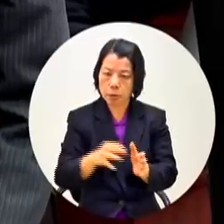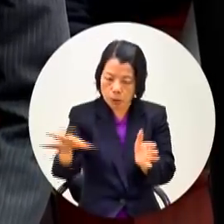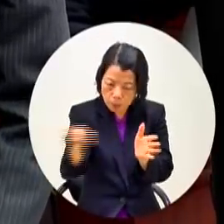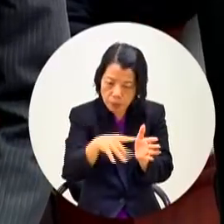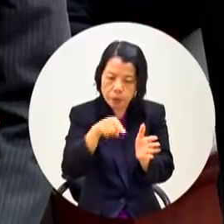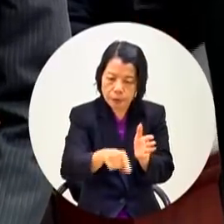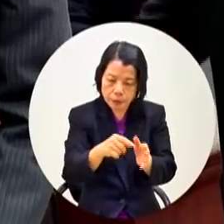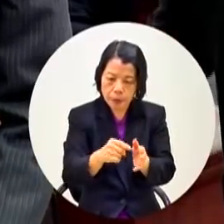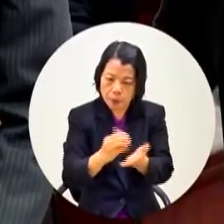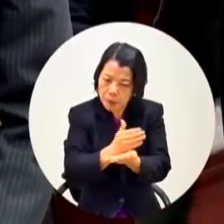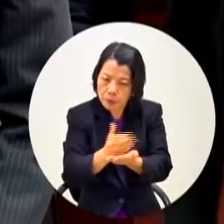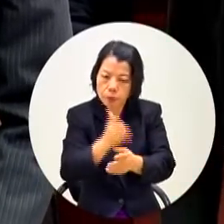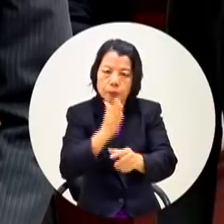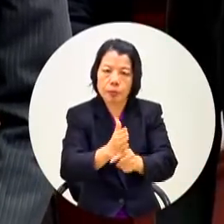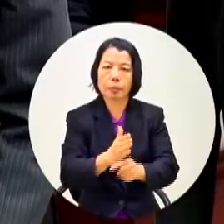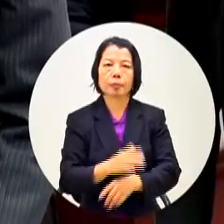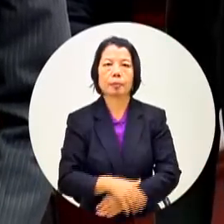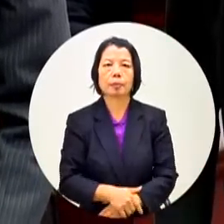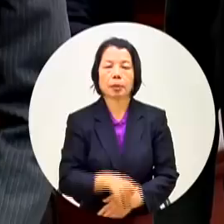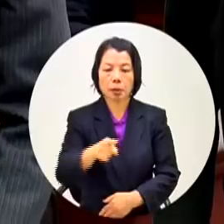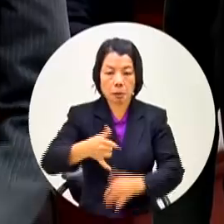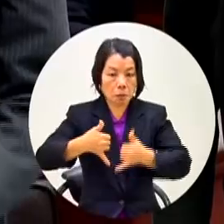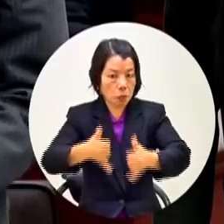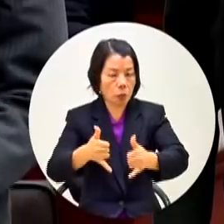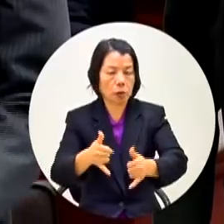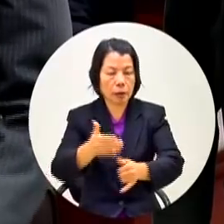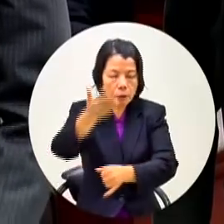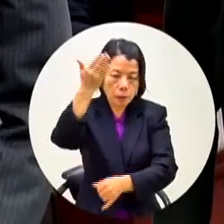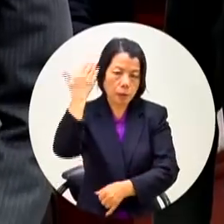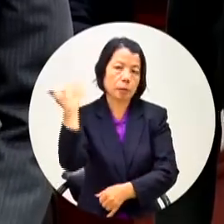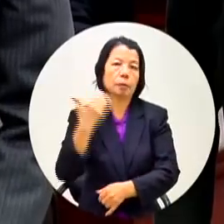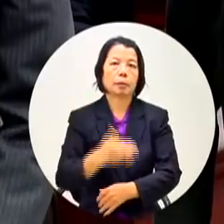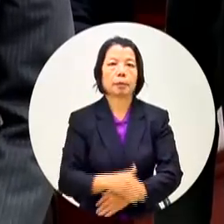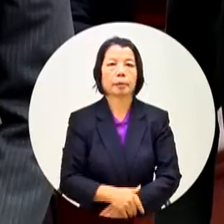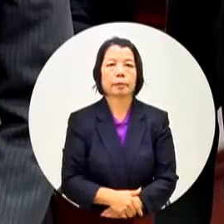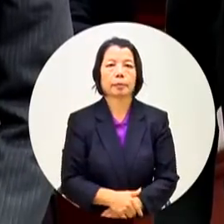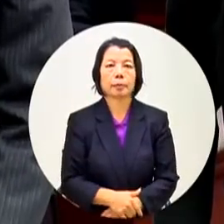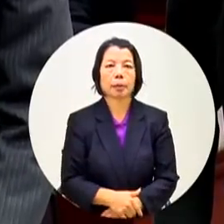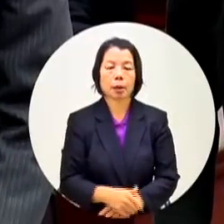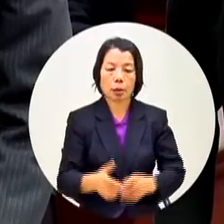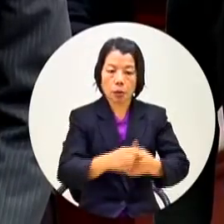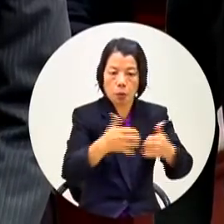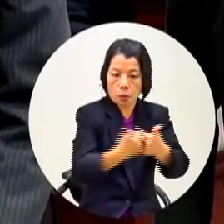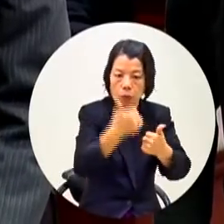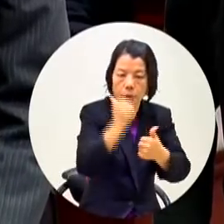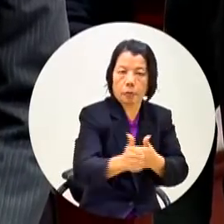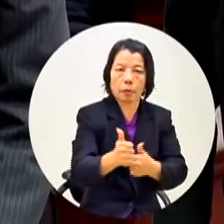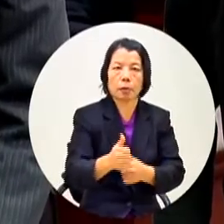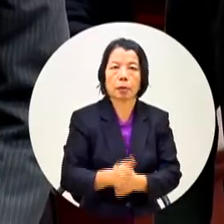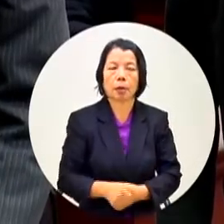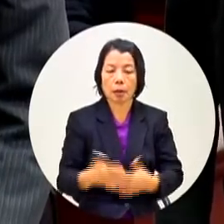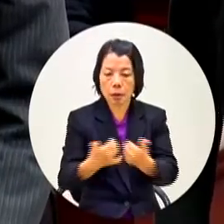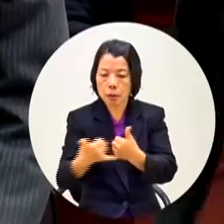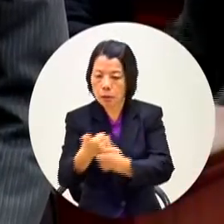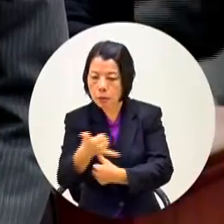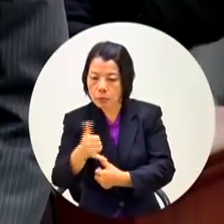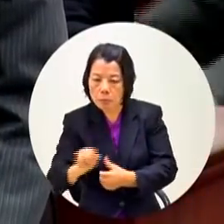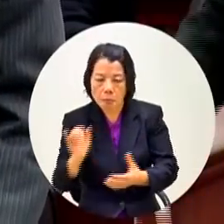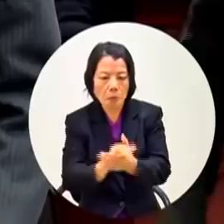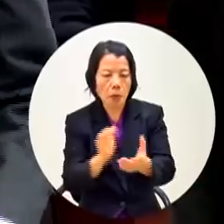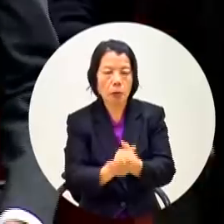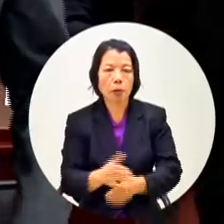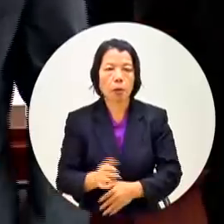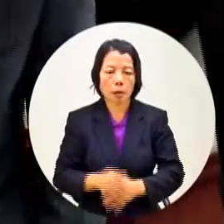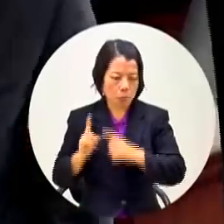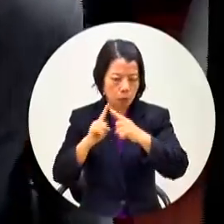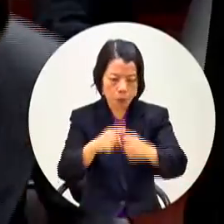这条路线是当时我们有跟议长还有整个几个议员朋友去那边有现看过。 好，好，局长请